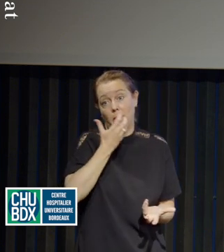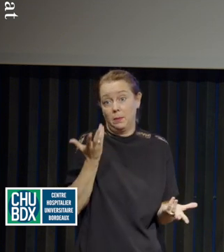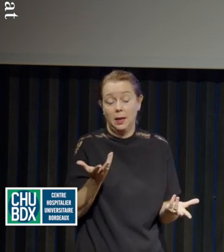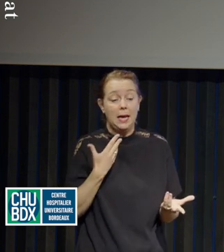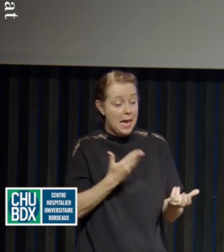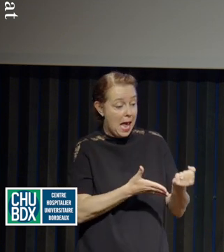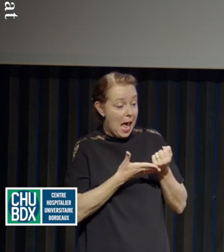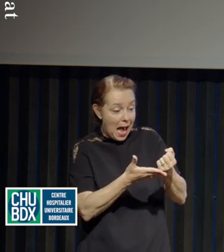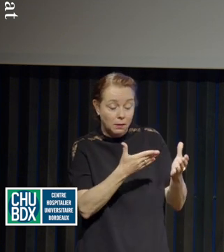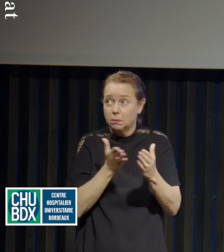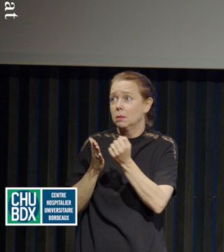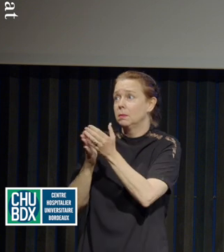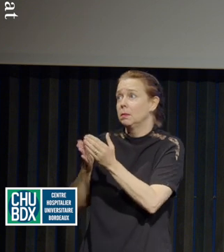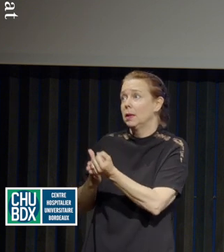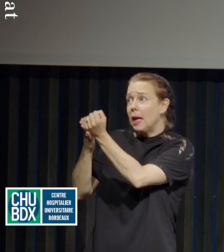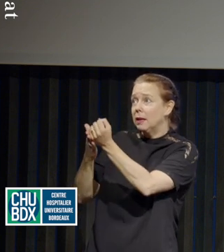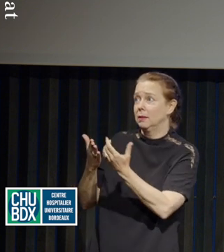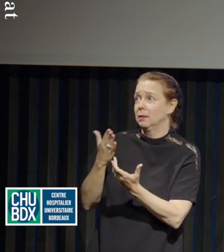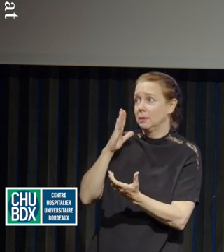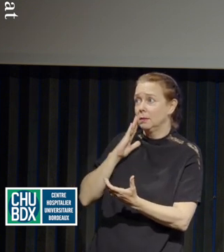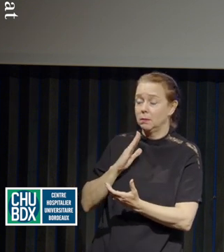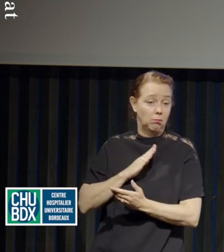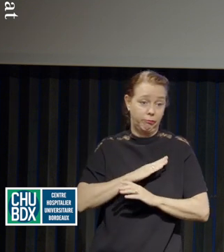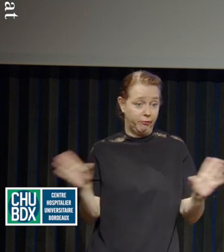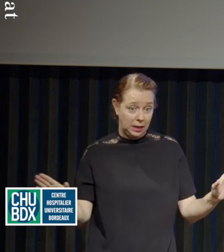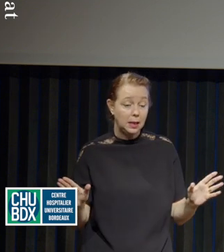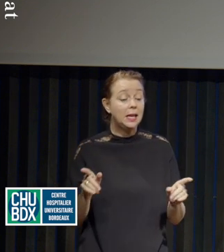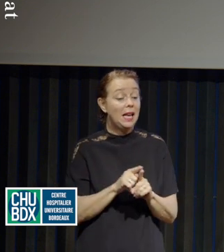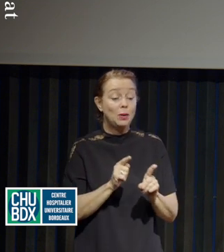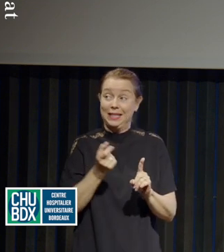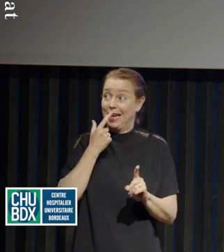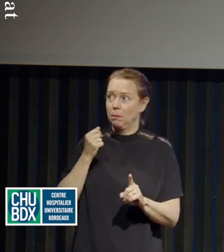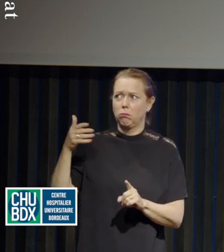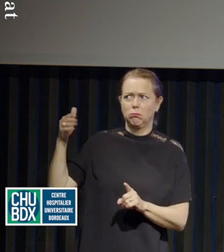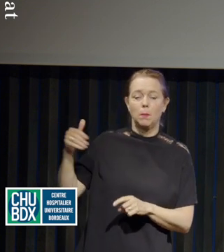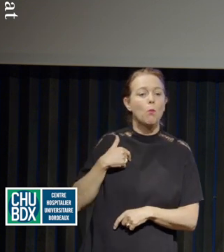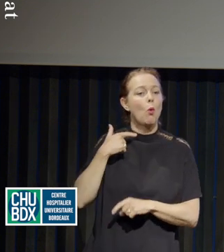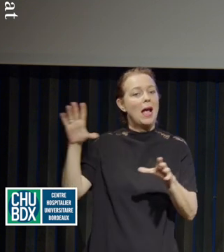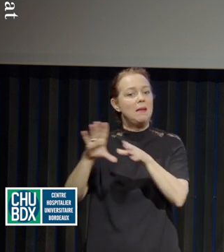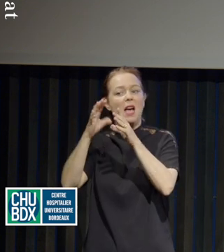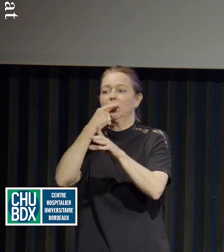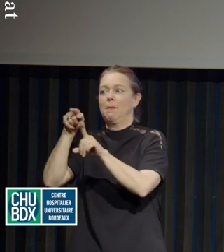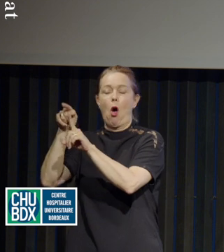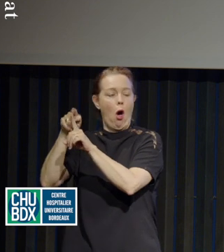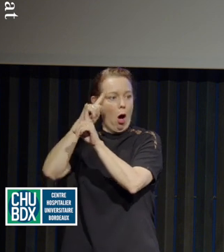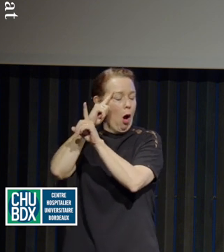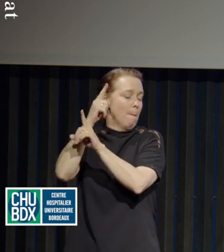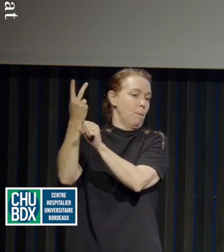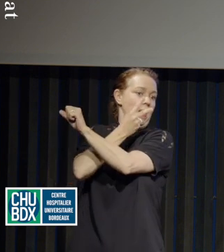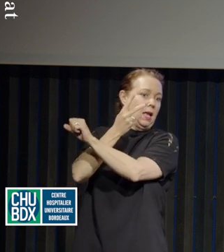une inobservance aux traitements qu'on leur propose, puisque ces traitements ont une mauvaise réputation. Et enfin,